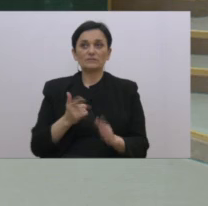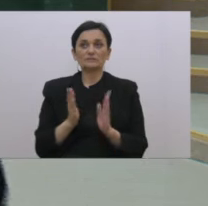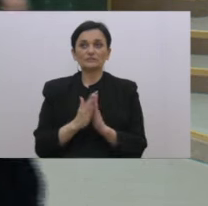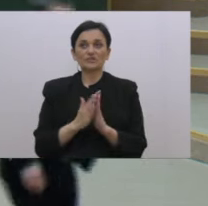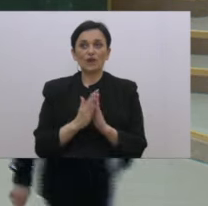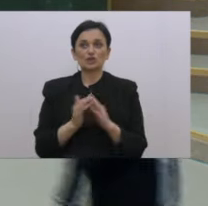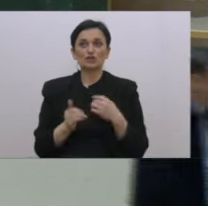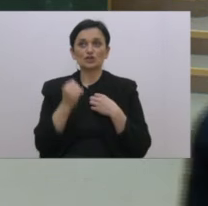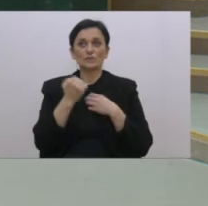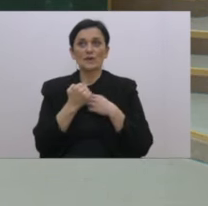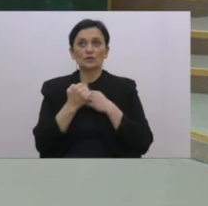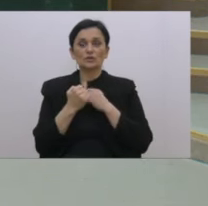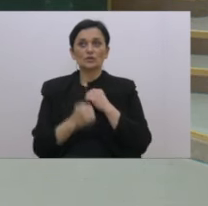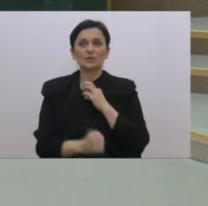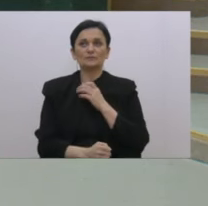Алло.